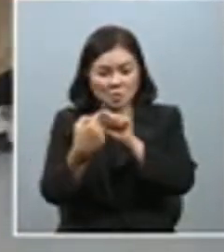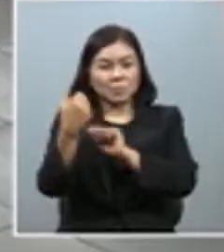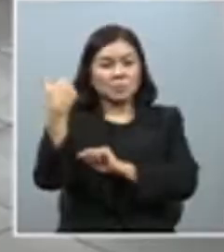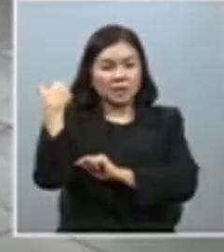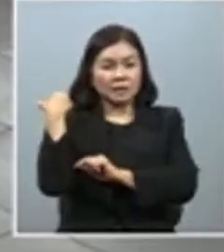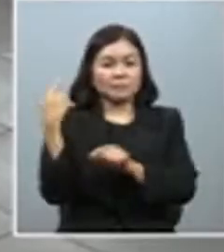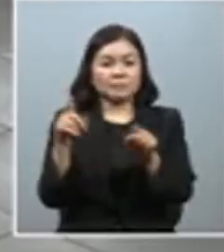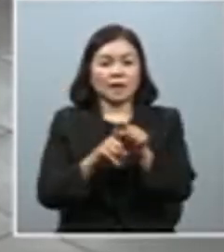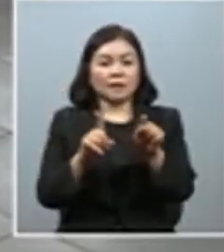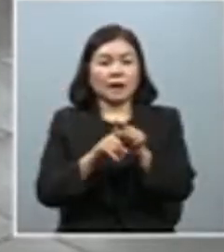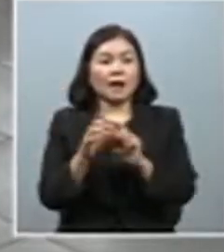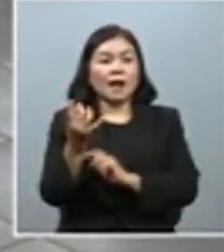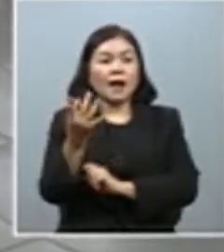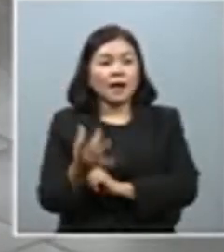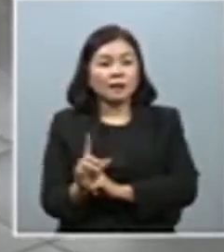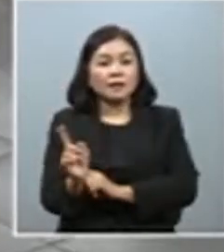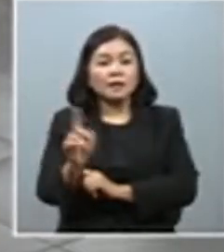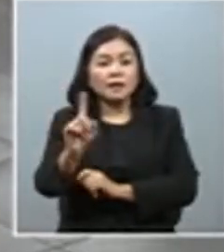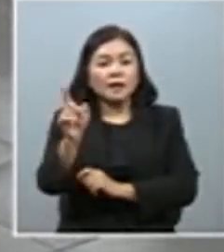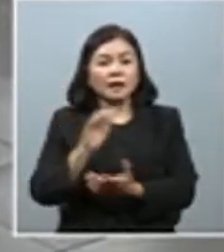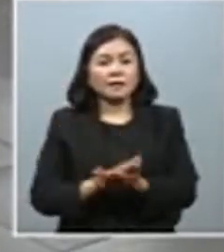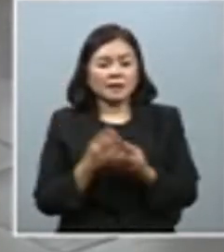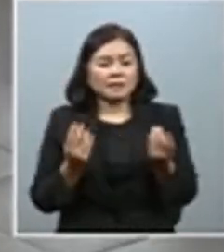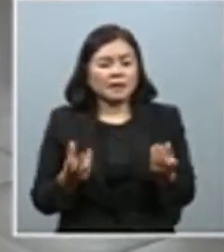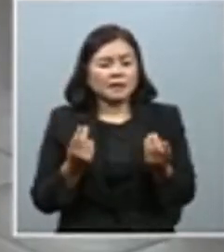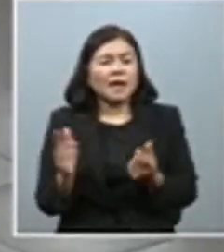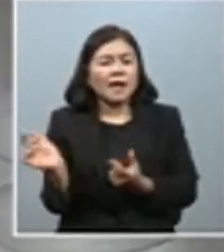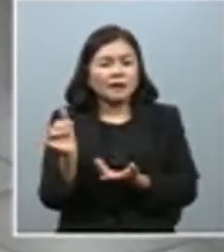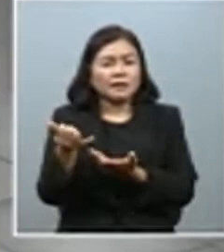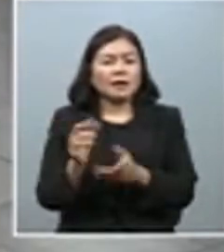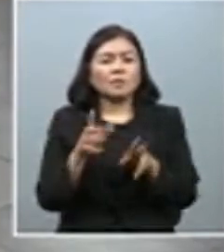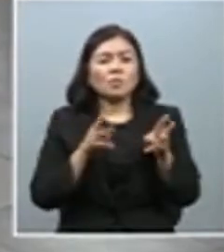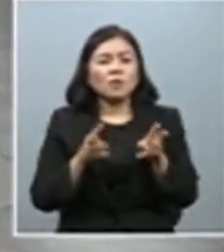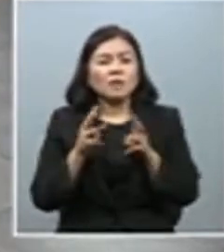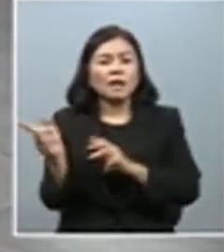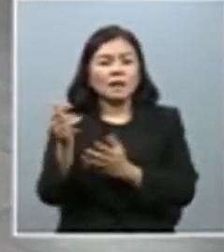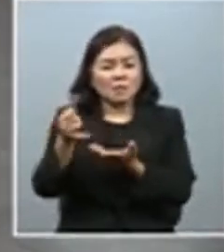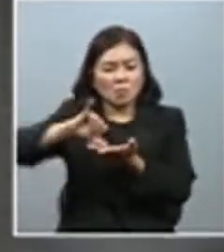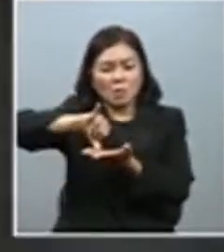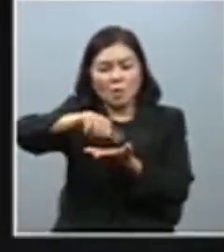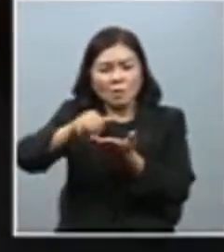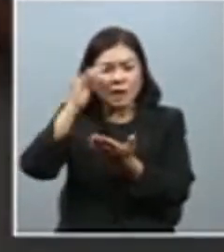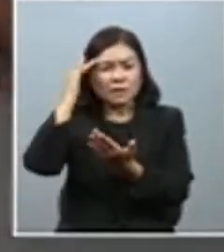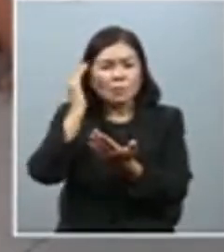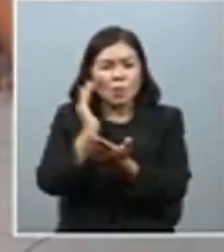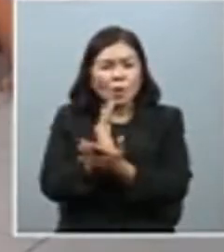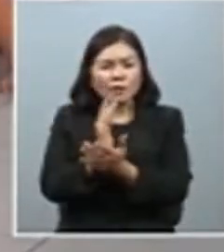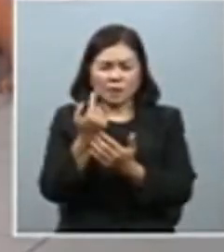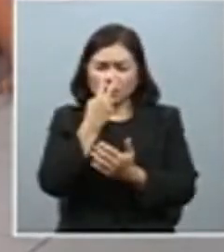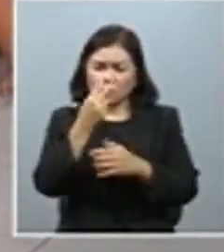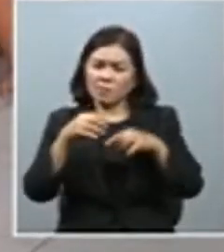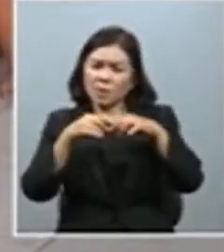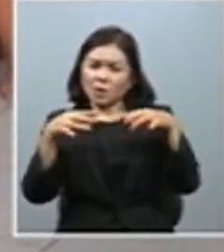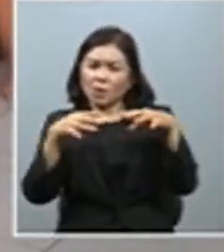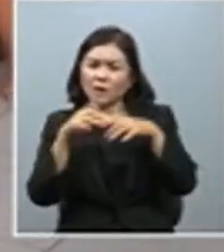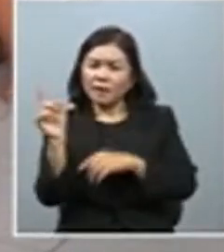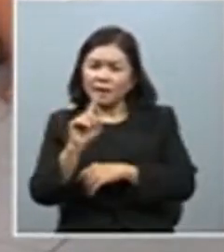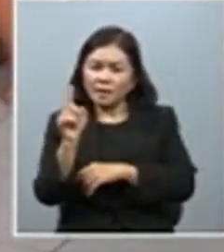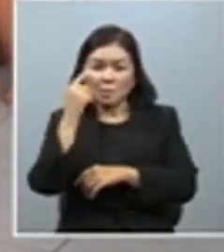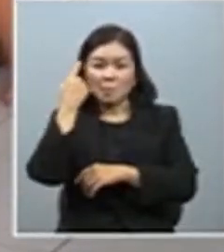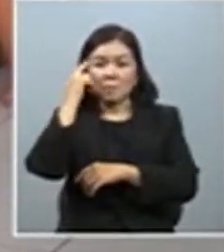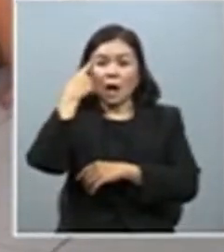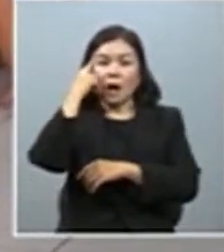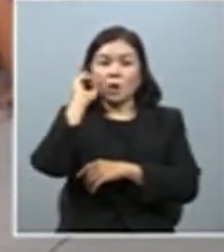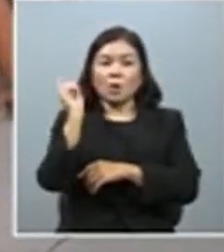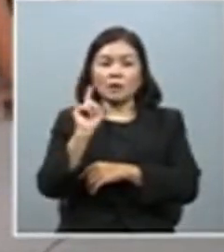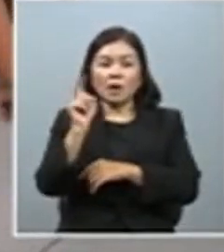อ้ยว่าแต่ว่าพี่เบนของน้องๆเนี่ยมาเต้นบีบอยจัดหนักในชุดตำรวจแบบนี้ไม่รู้ว่า